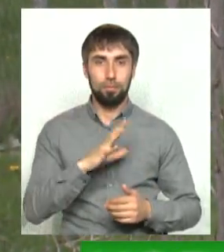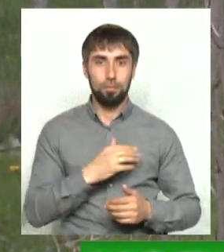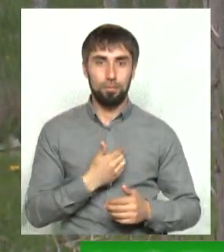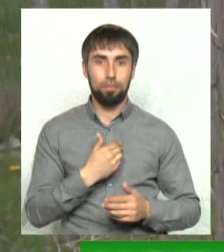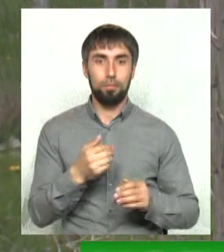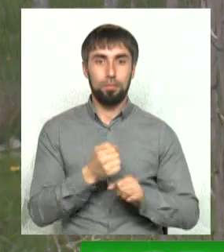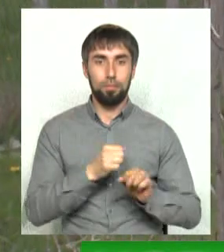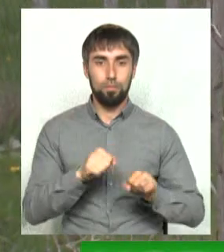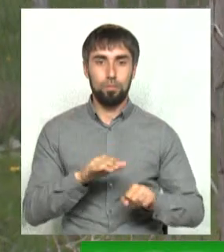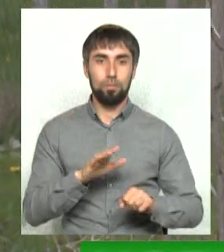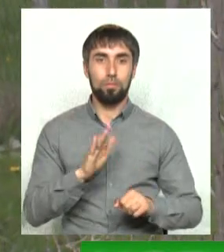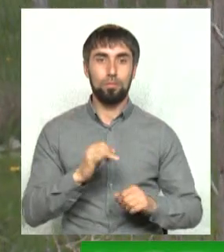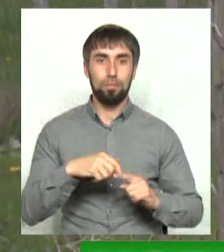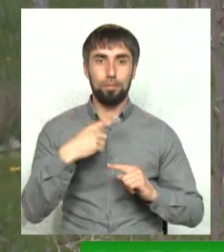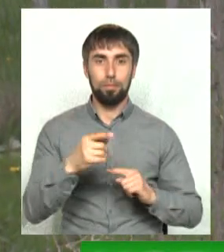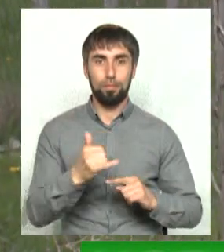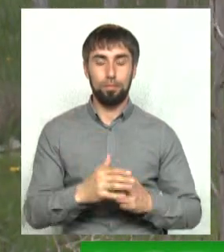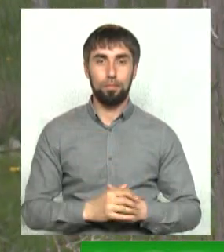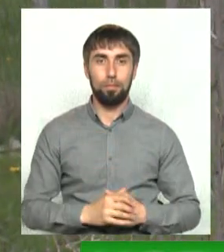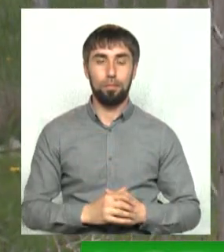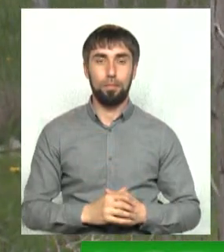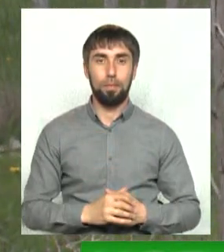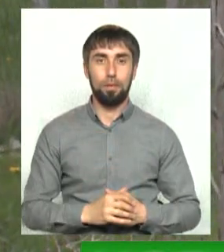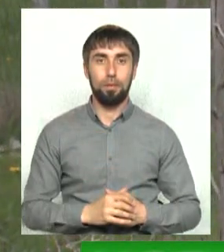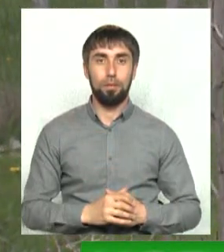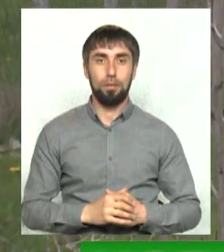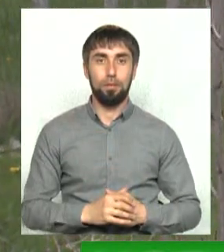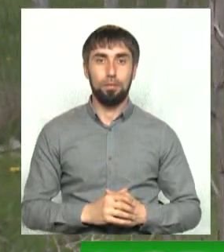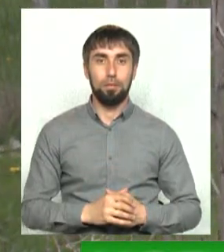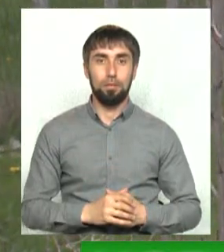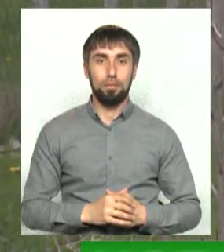Сделать это можно будет уже в следующую субботу. Хава Гагиева, Рамзан Зурабов, Новости 24.